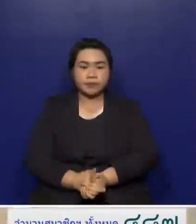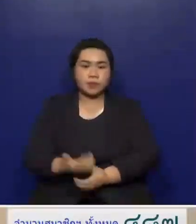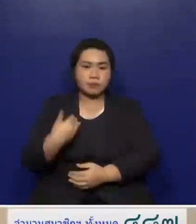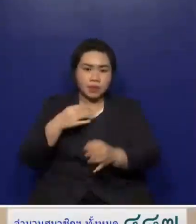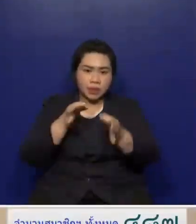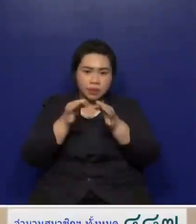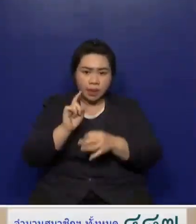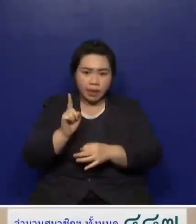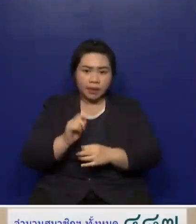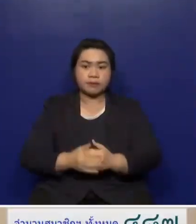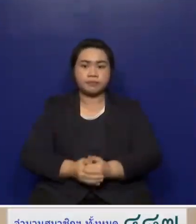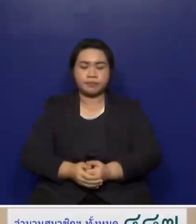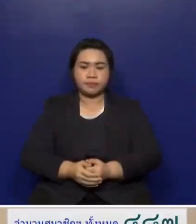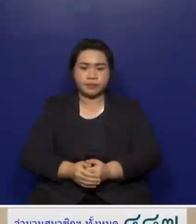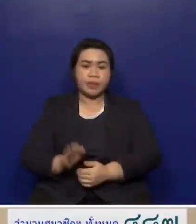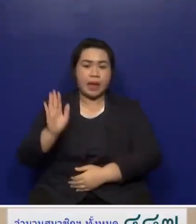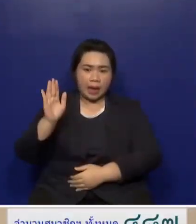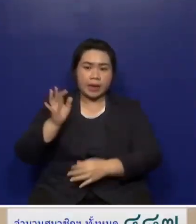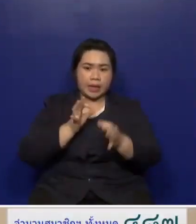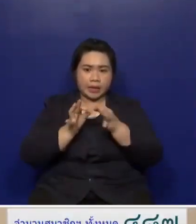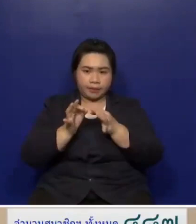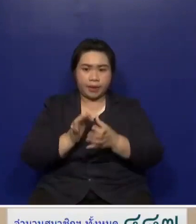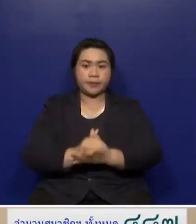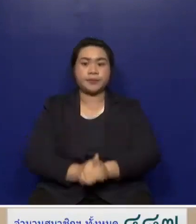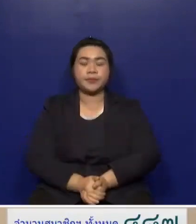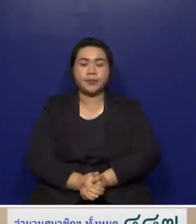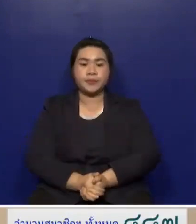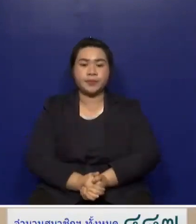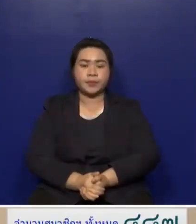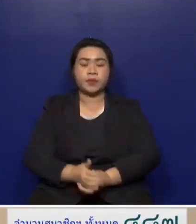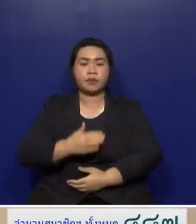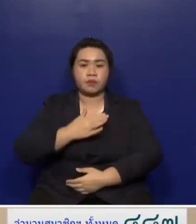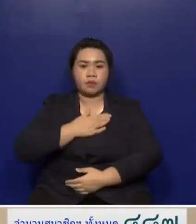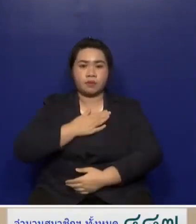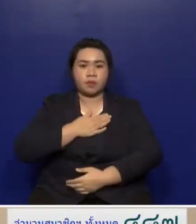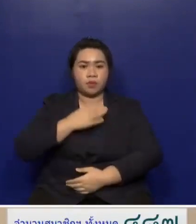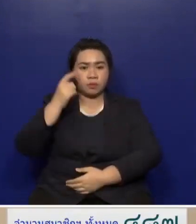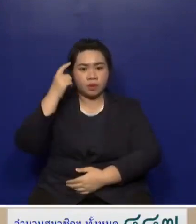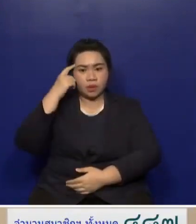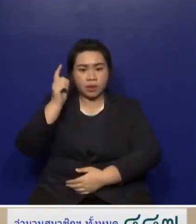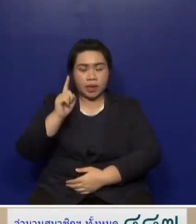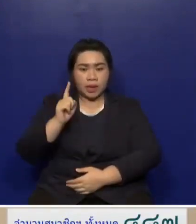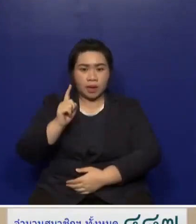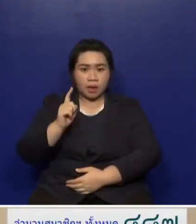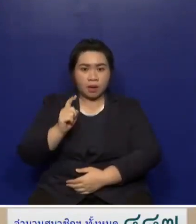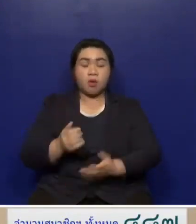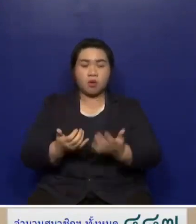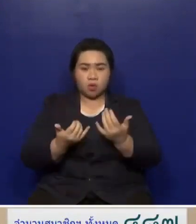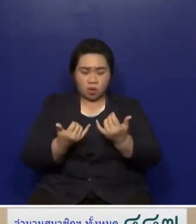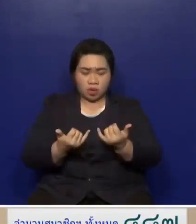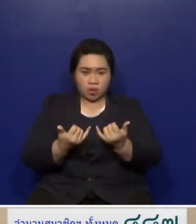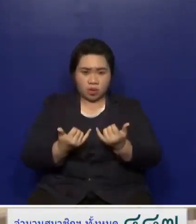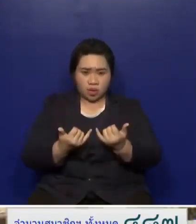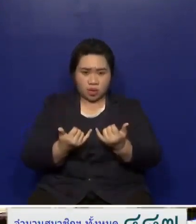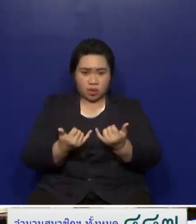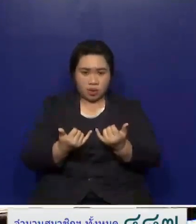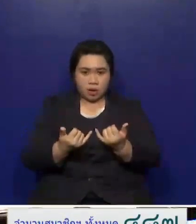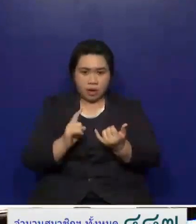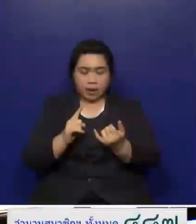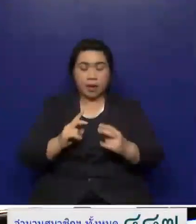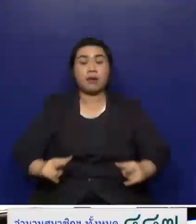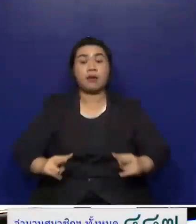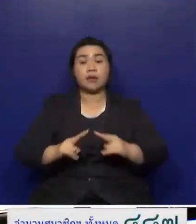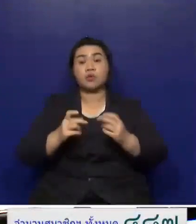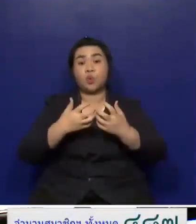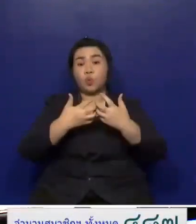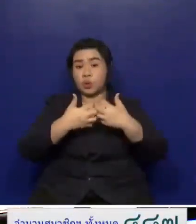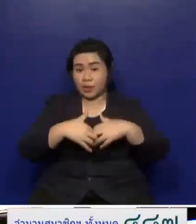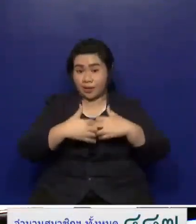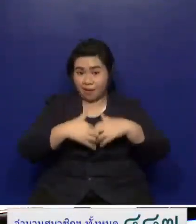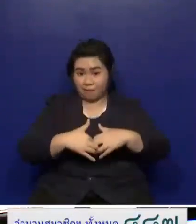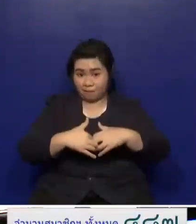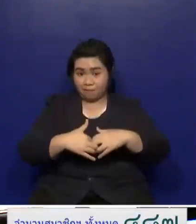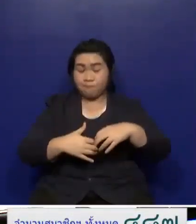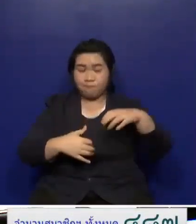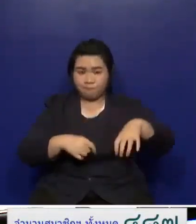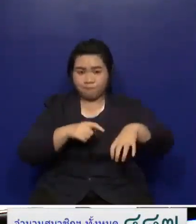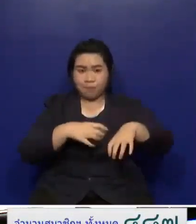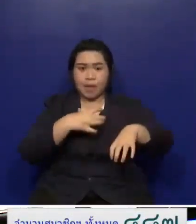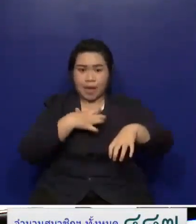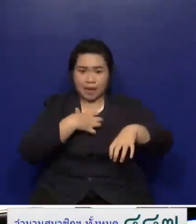ก